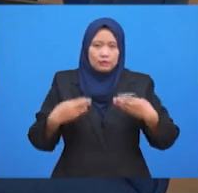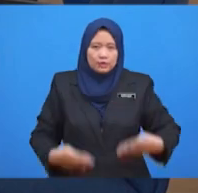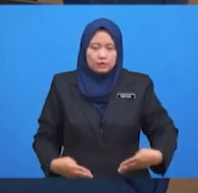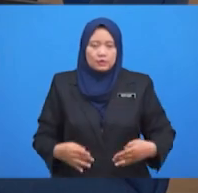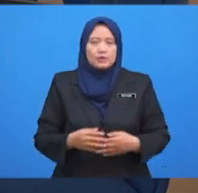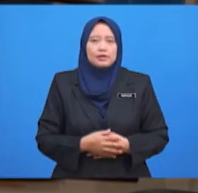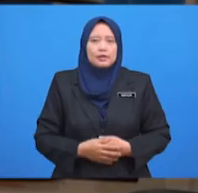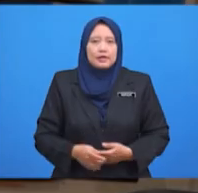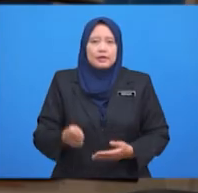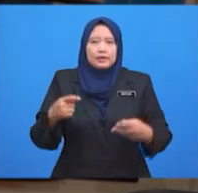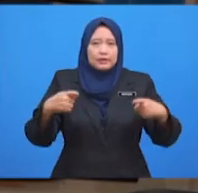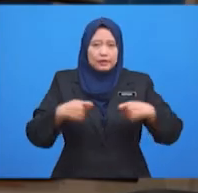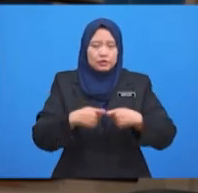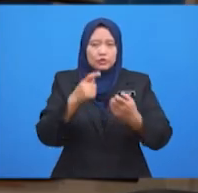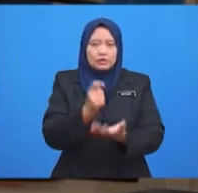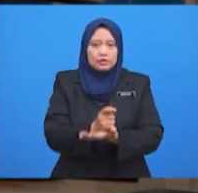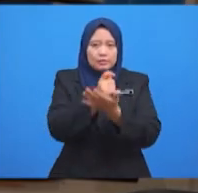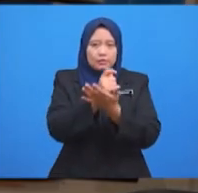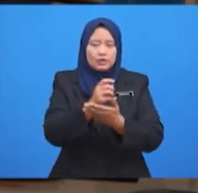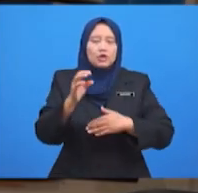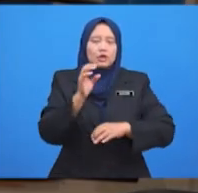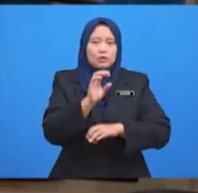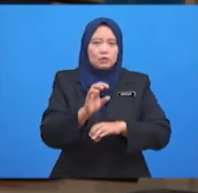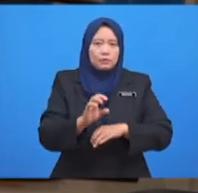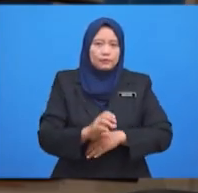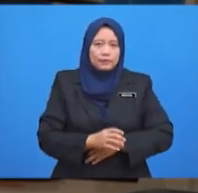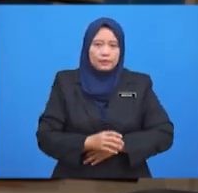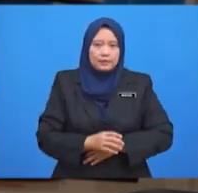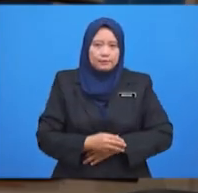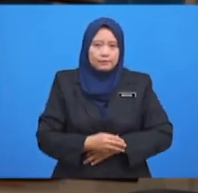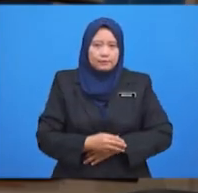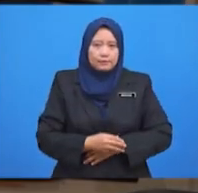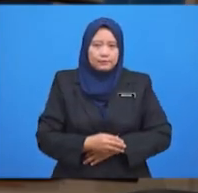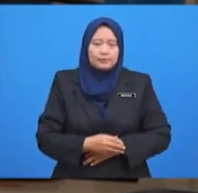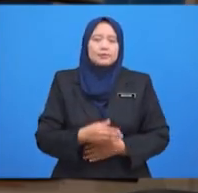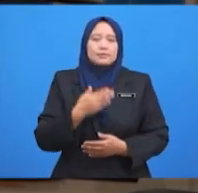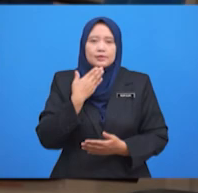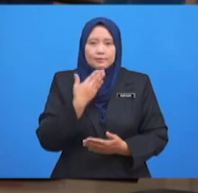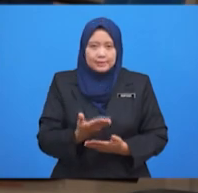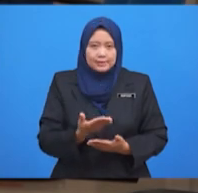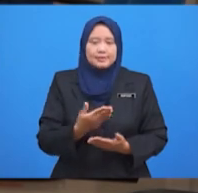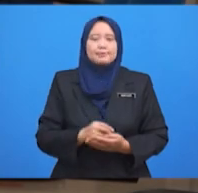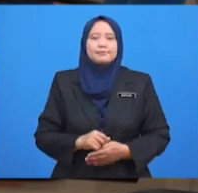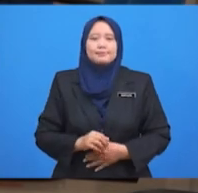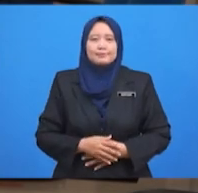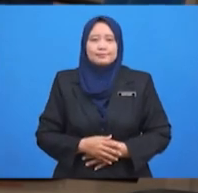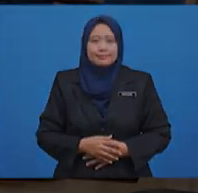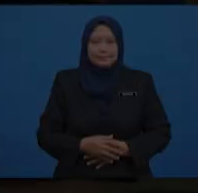mesin ultrasound. Sehingga kita berjumpa lagi, terima kasih. Assalamualaikum dan salam sejahtera.